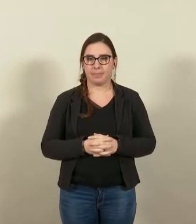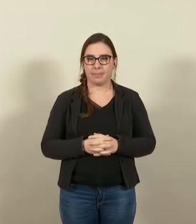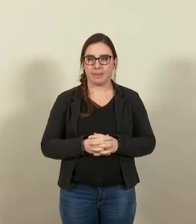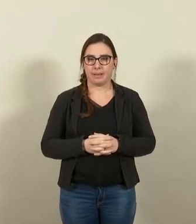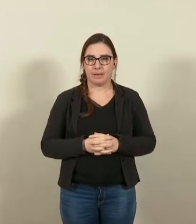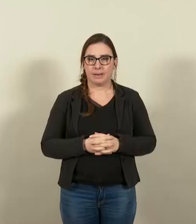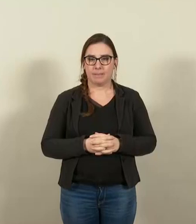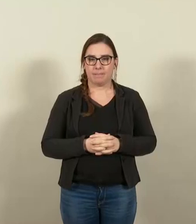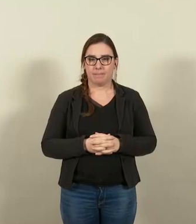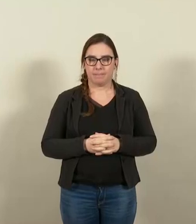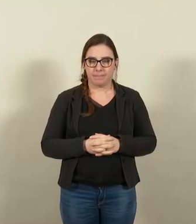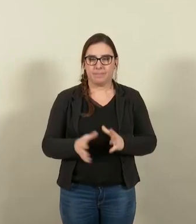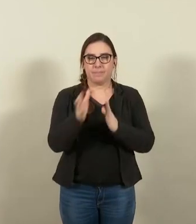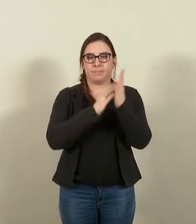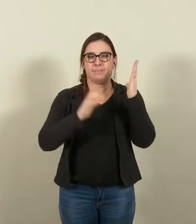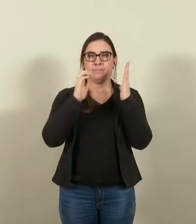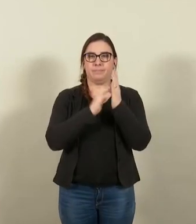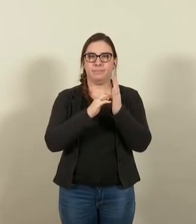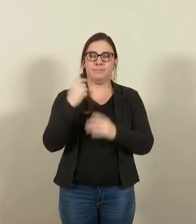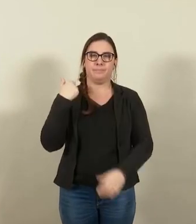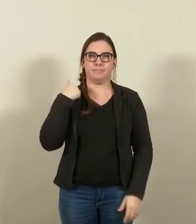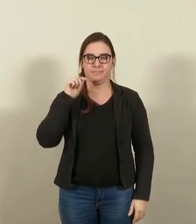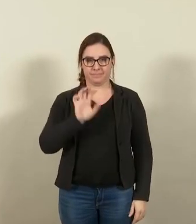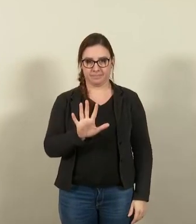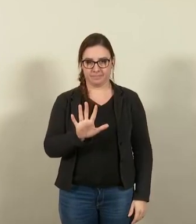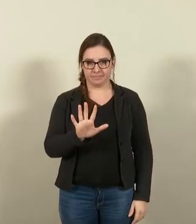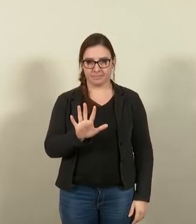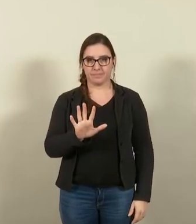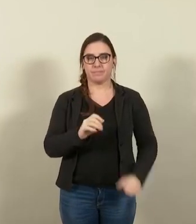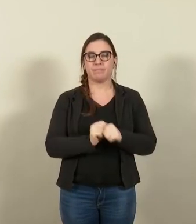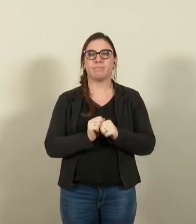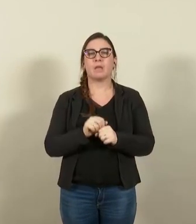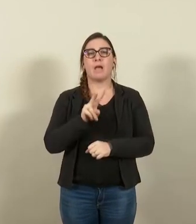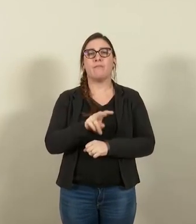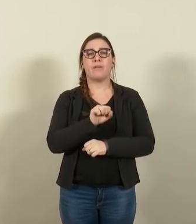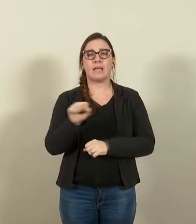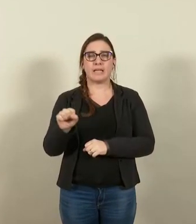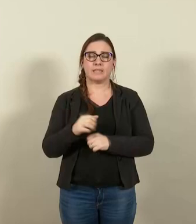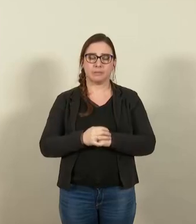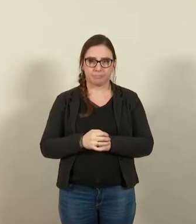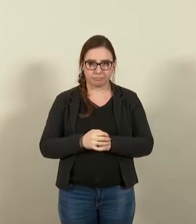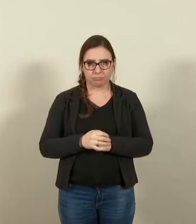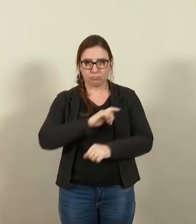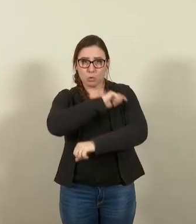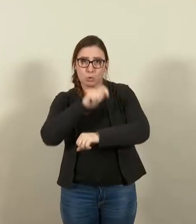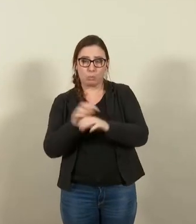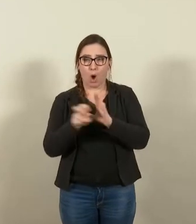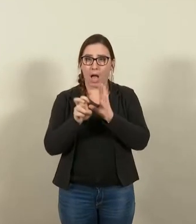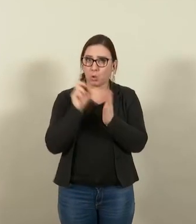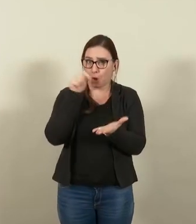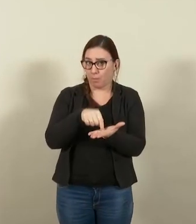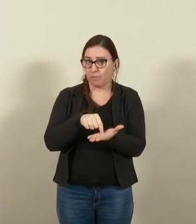donc dans la délibération 5 on parle de la lutte contre les violences sexuelles et sexistes dans le sport